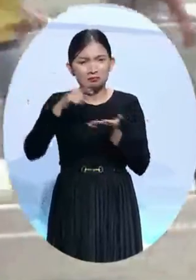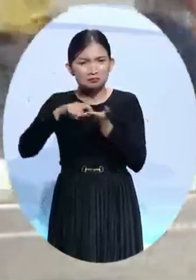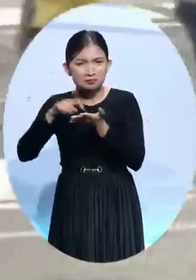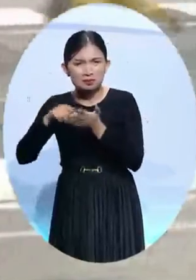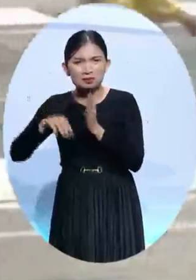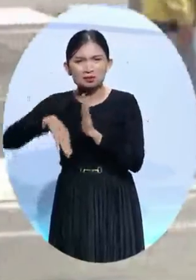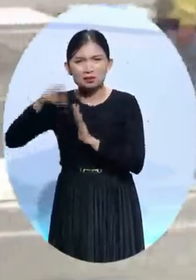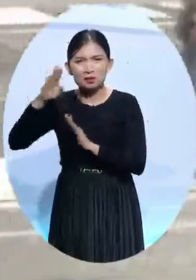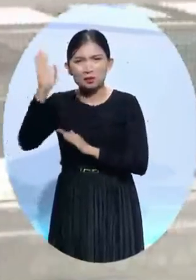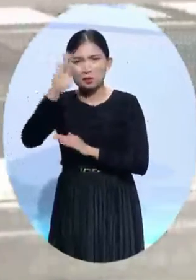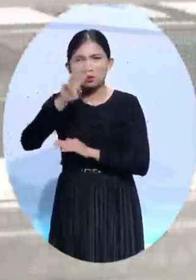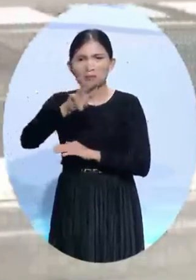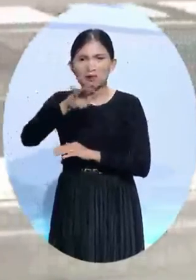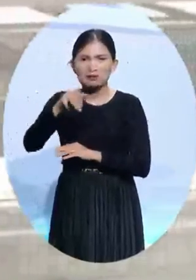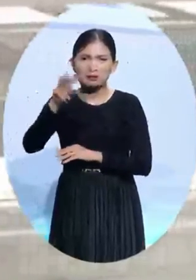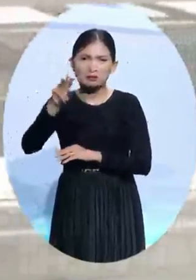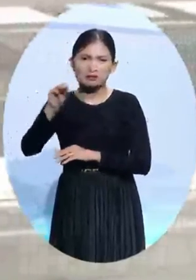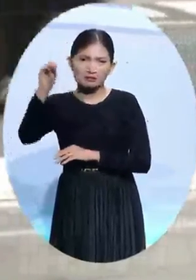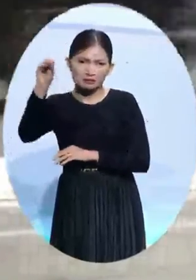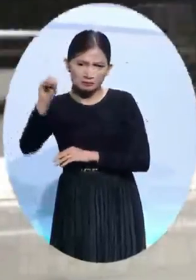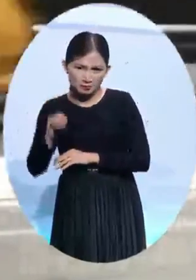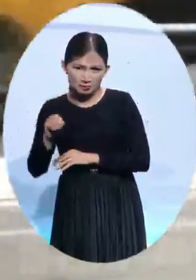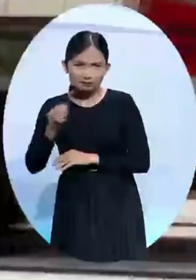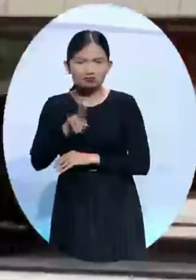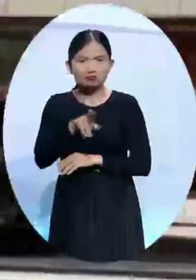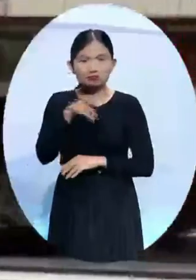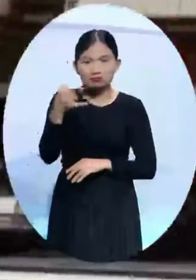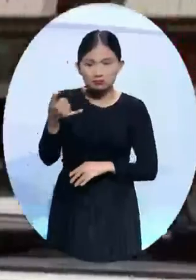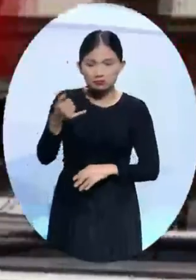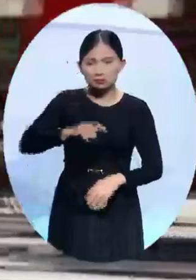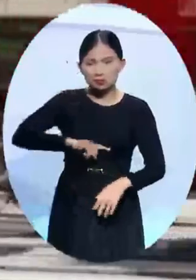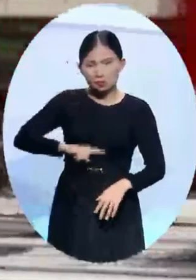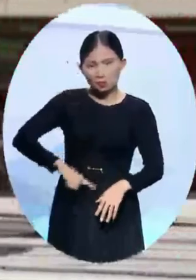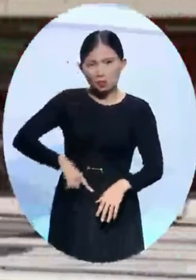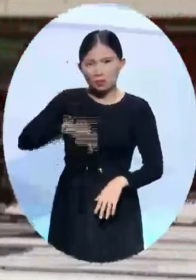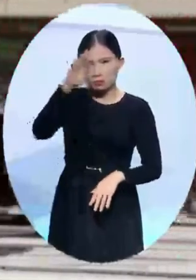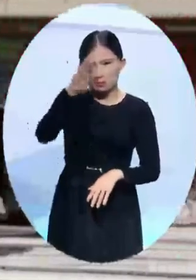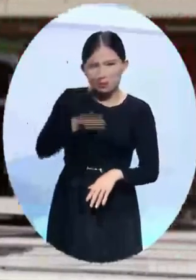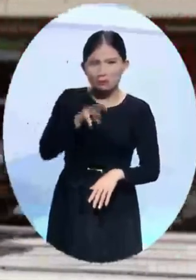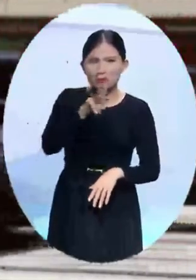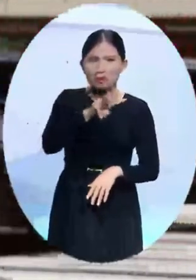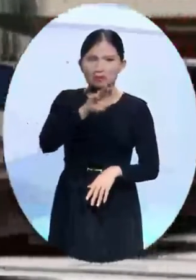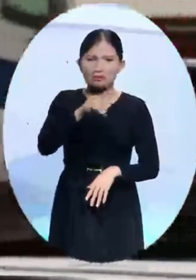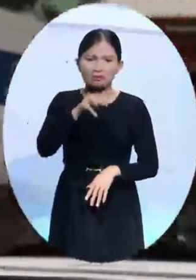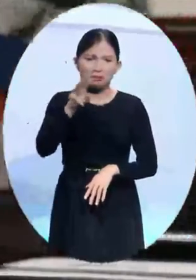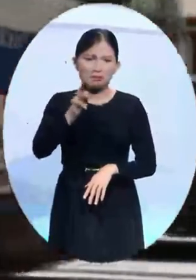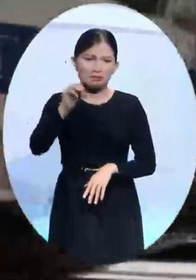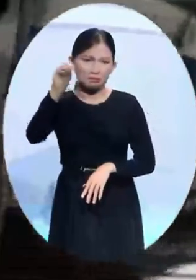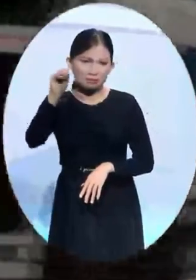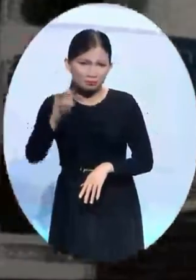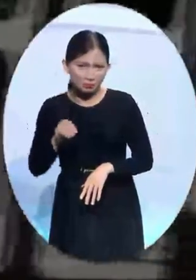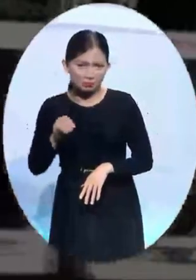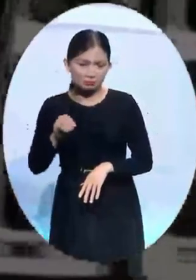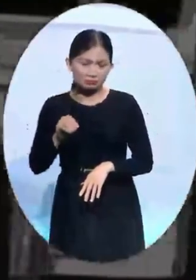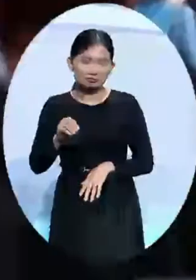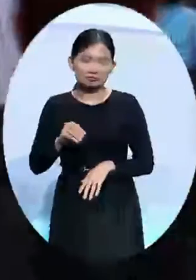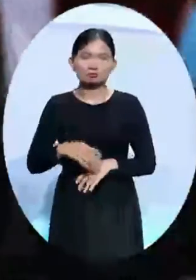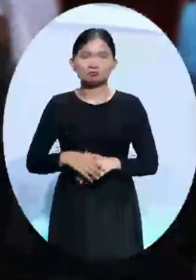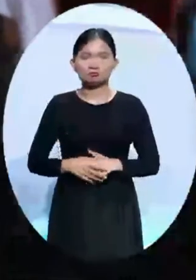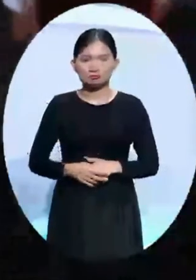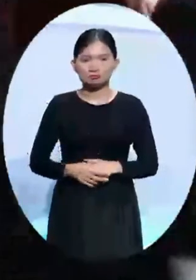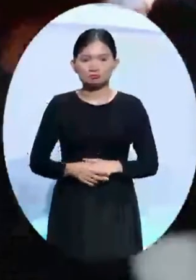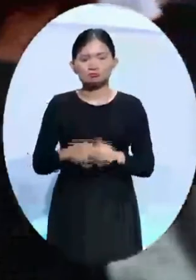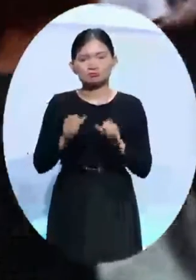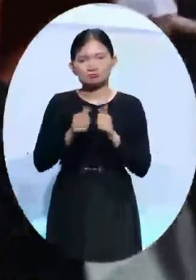và 1% vào năm sau, trong khi tăng trưởng Trung Quốc giảm xuống 3,3% so với mức 4,4% đưa ra hồi tháng 4 do